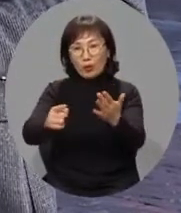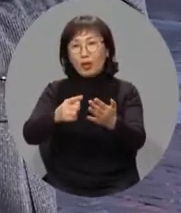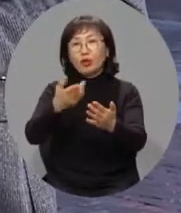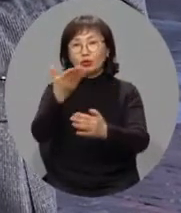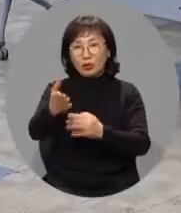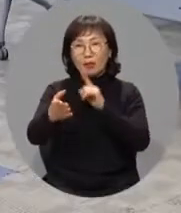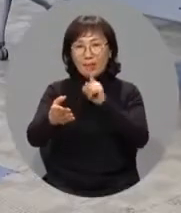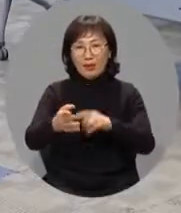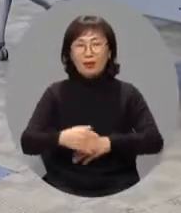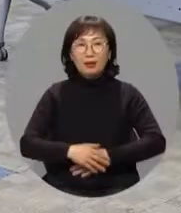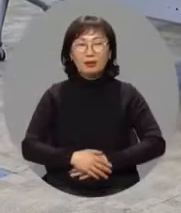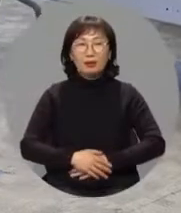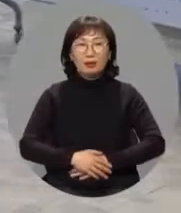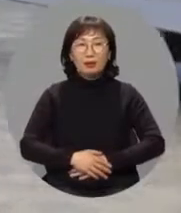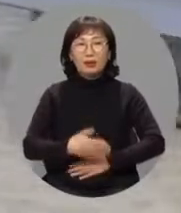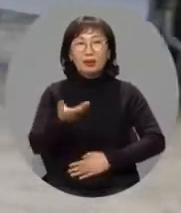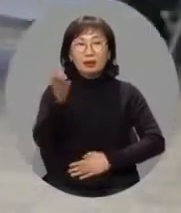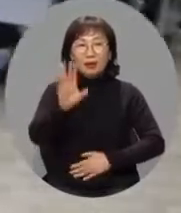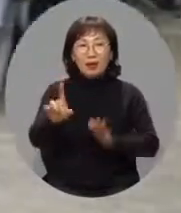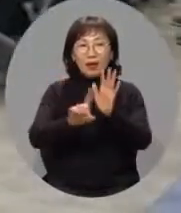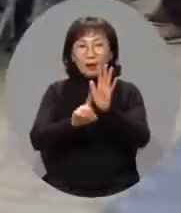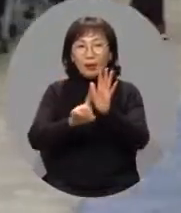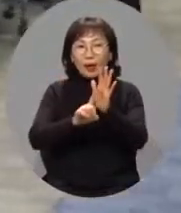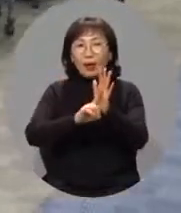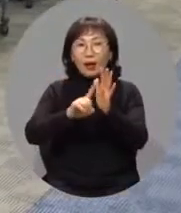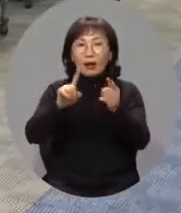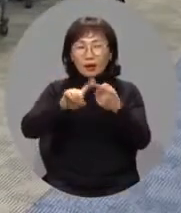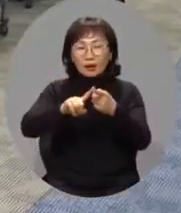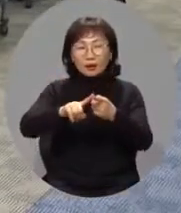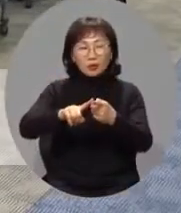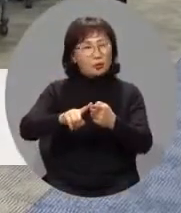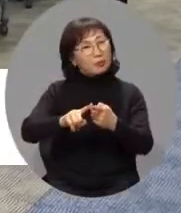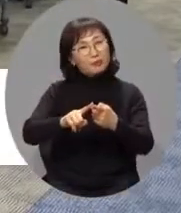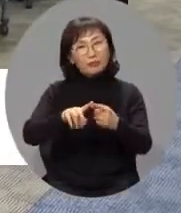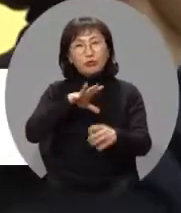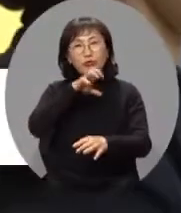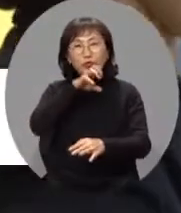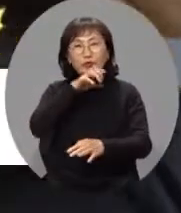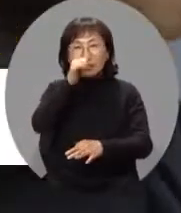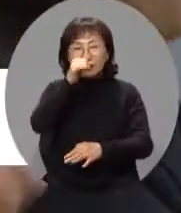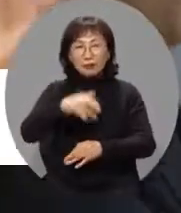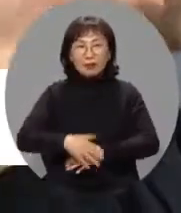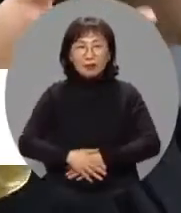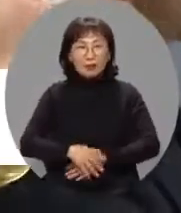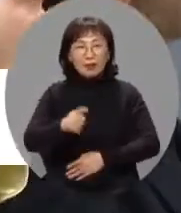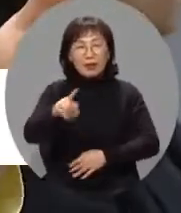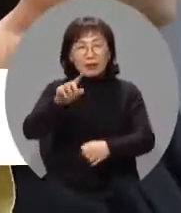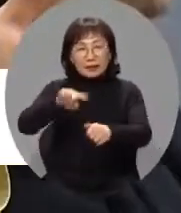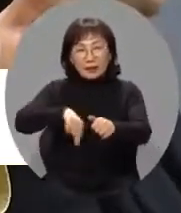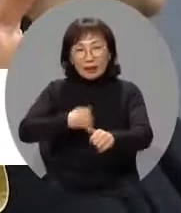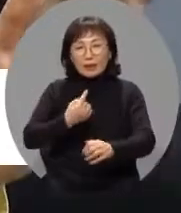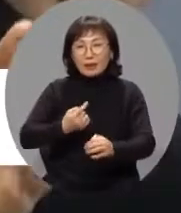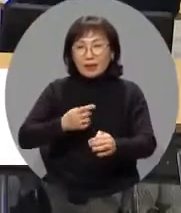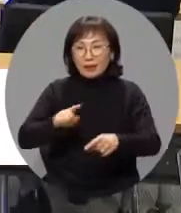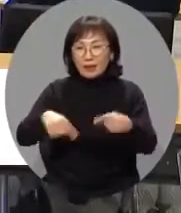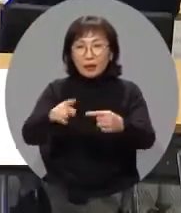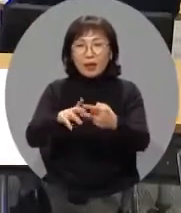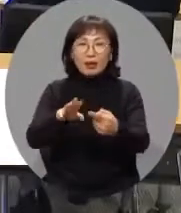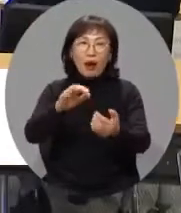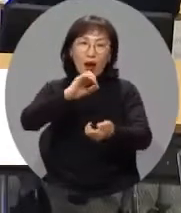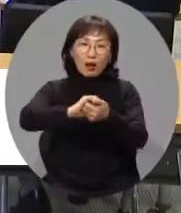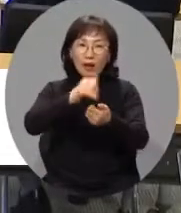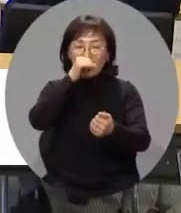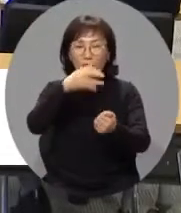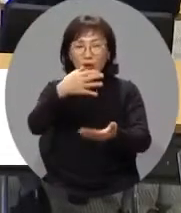나왔습니다. 그런데 캠페인의 회의적인 시각도 있습니다. 자발적인 참여에 한계가 있고 재정 부담이 만만치